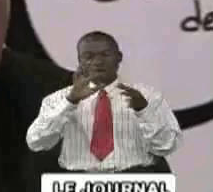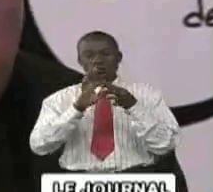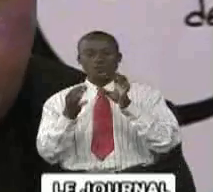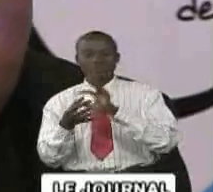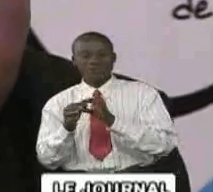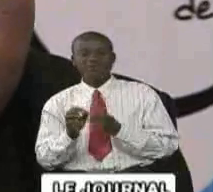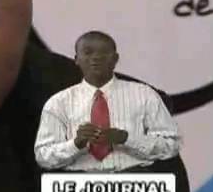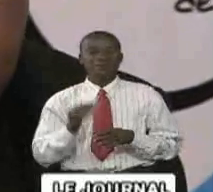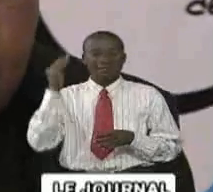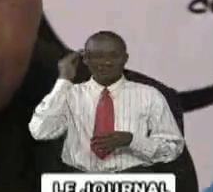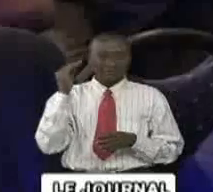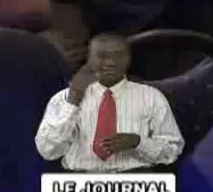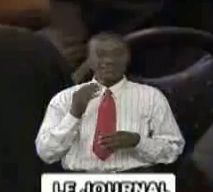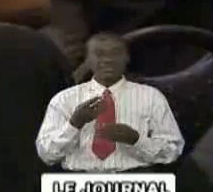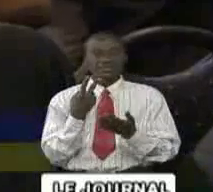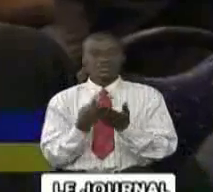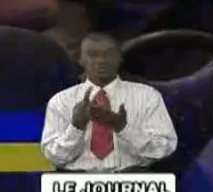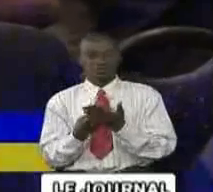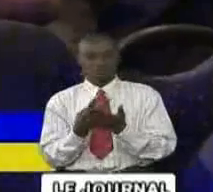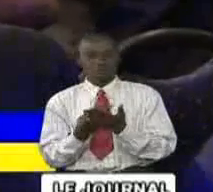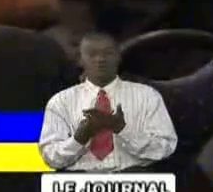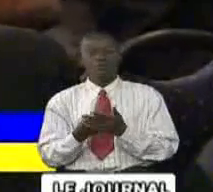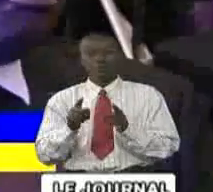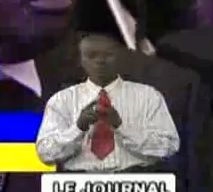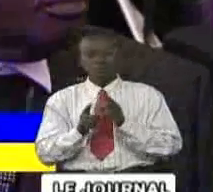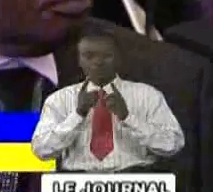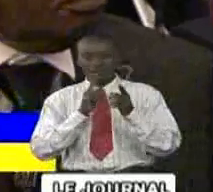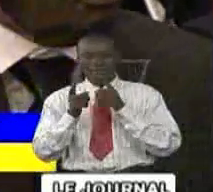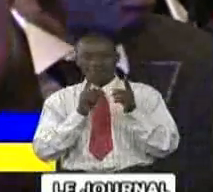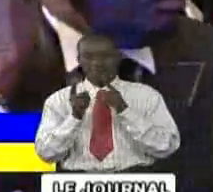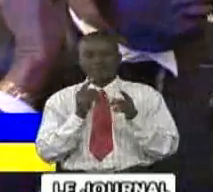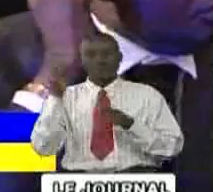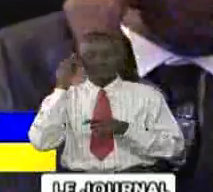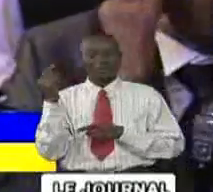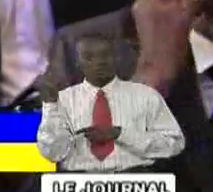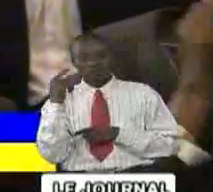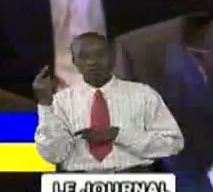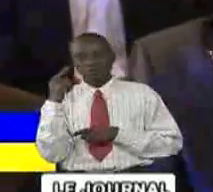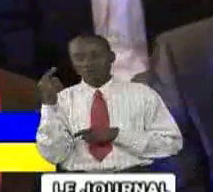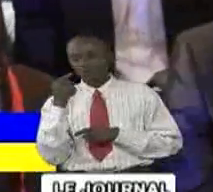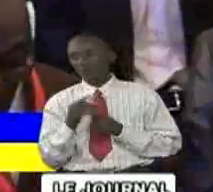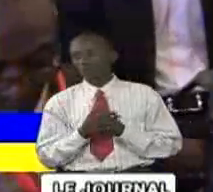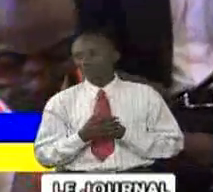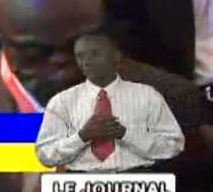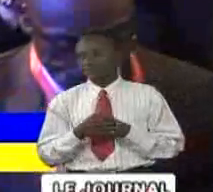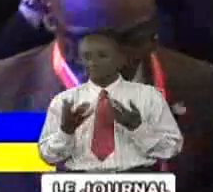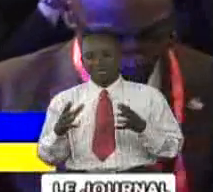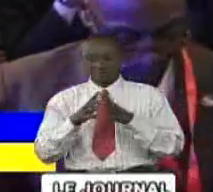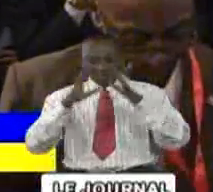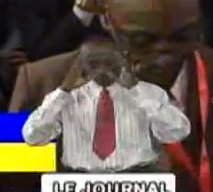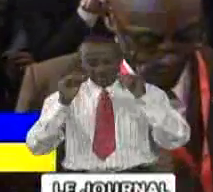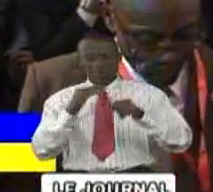Jeunesse, Sport, Culture et Arts. Avec cette organisation, la RDC, sous l'impulsion du président Joseph